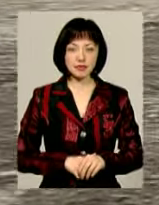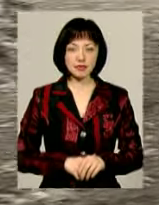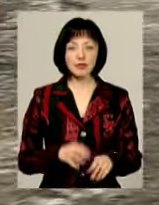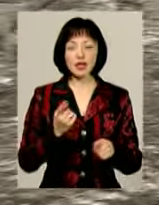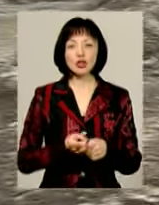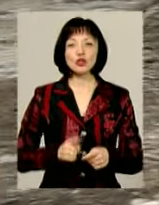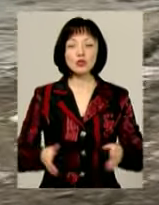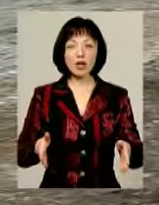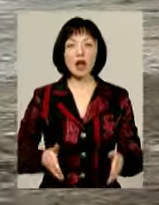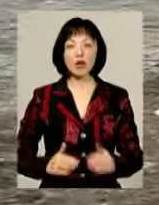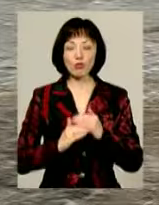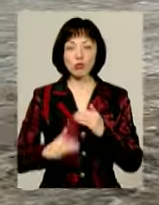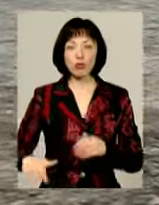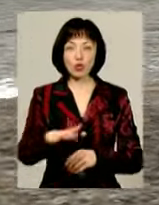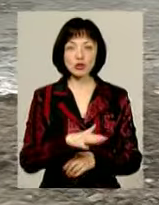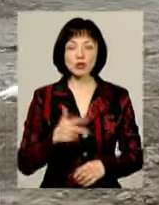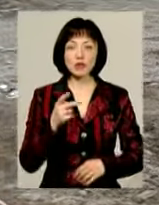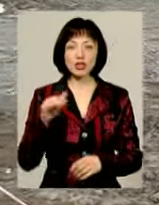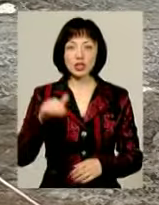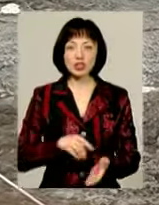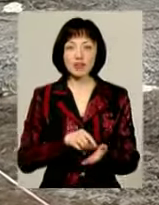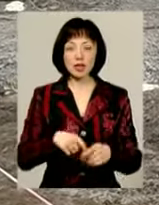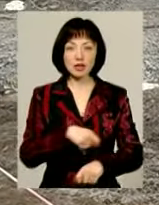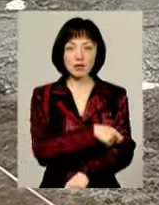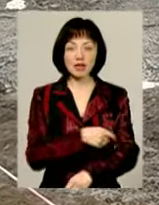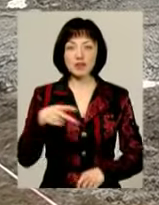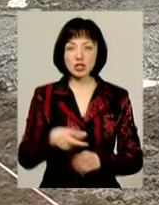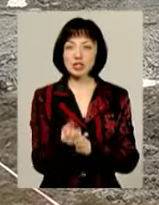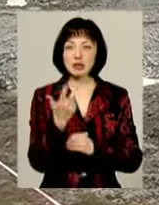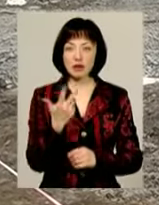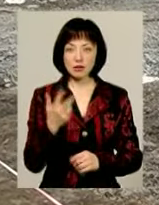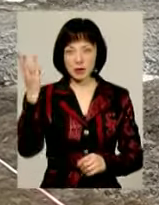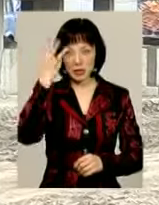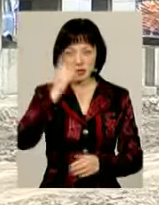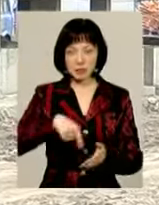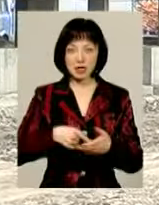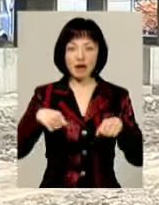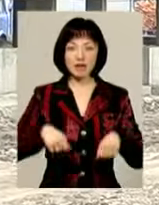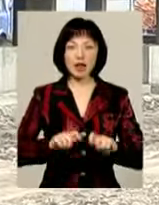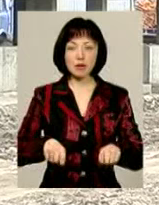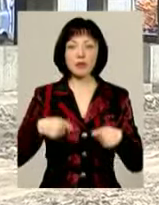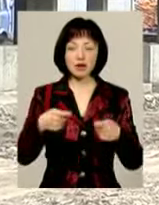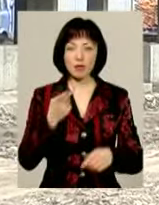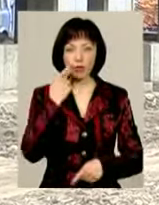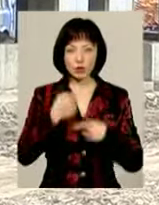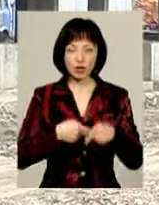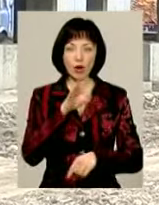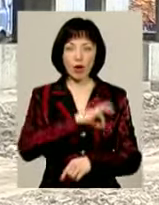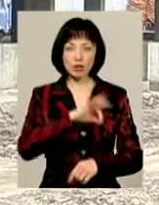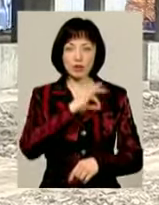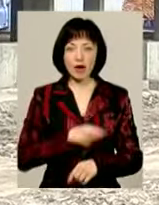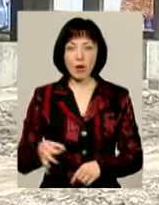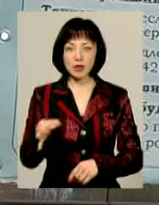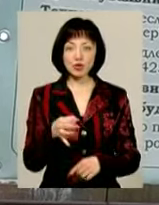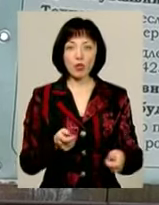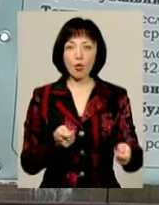Цю ділянку площею 1500 квадратних метрів у 2013-му Хмельницька міська влада передала у постійне користування